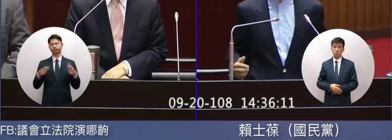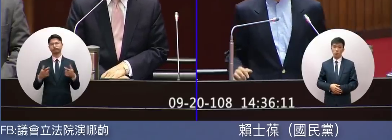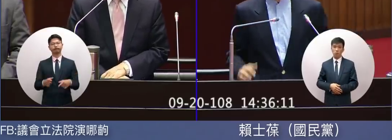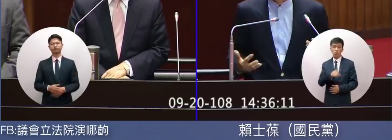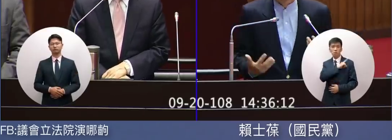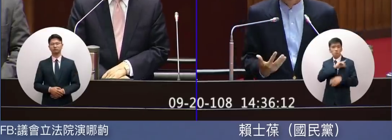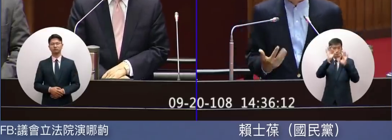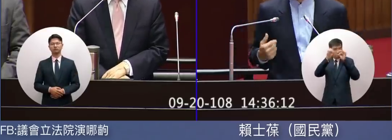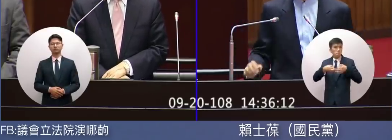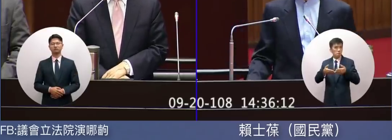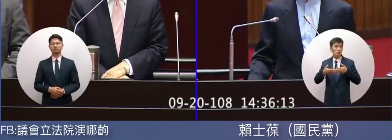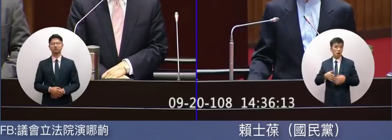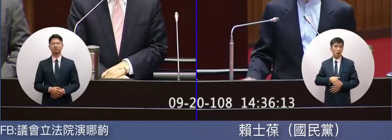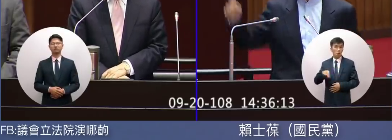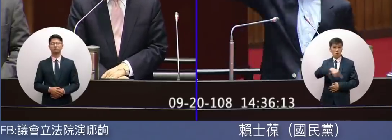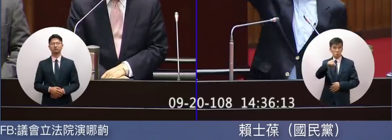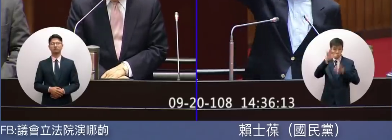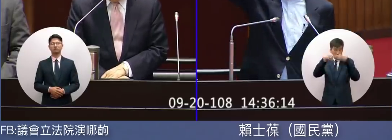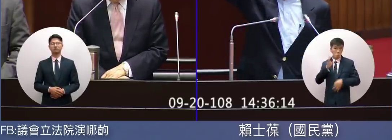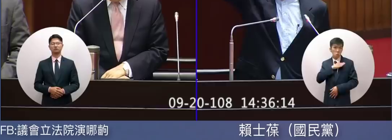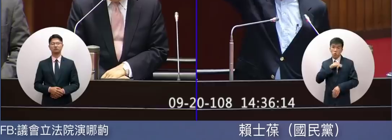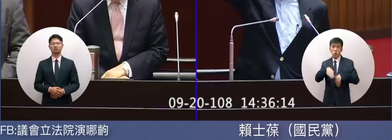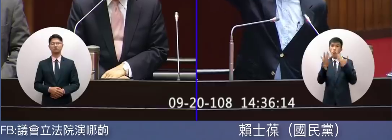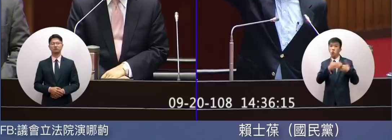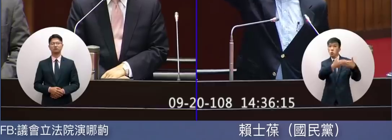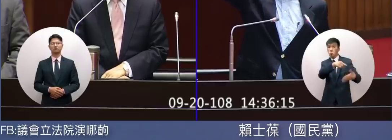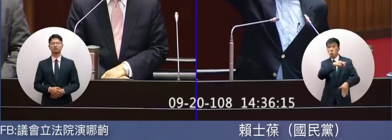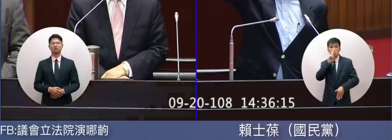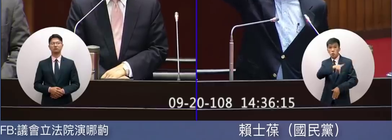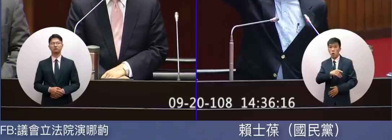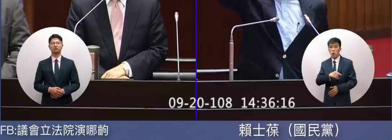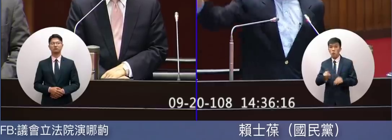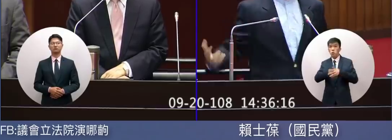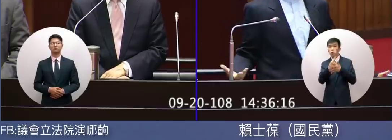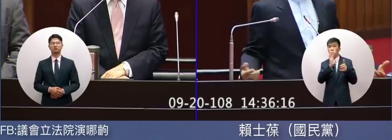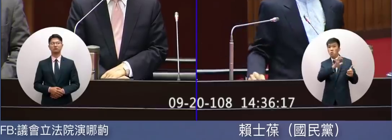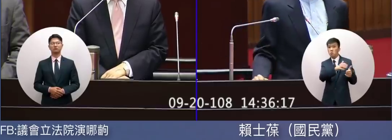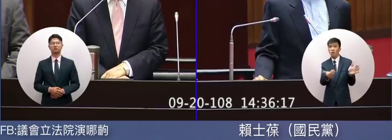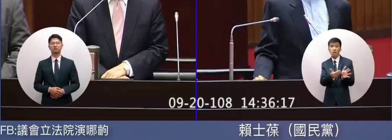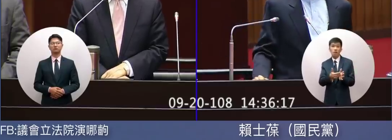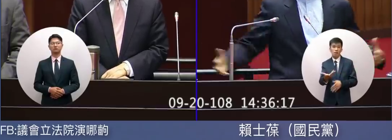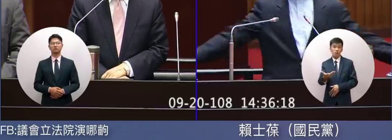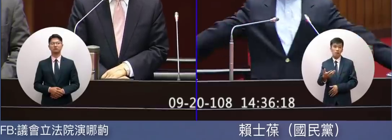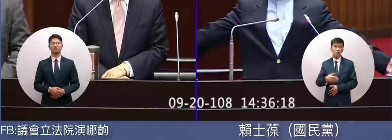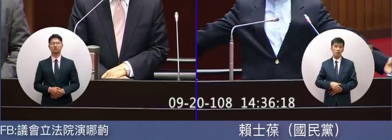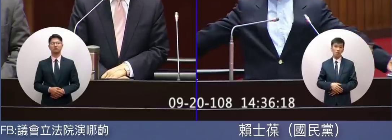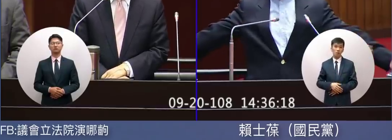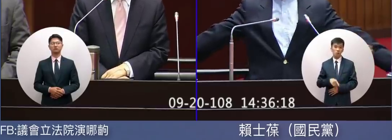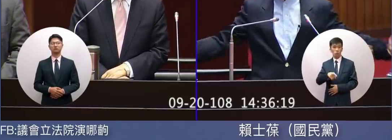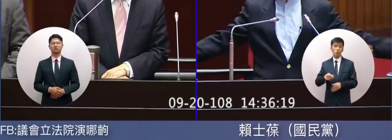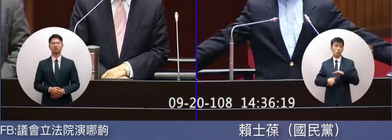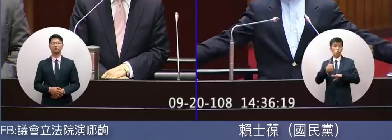自己要检讨啊！干，我们都不用检讨，弄阿强的错，都是骂老公就好了。啊，就好做嘞，这官就好